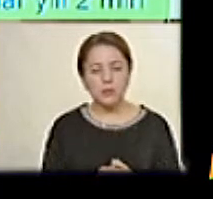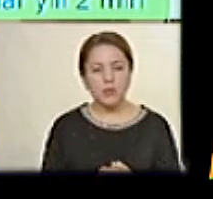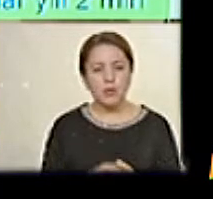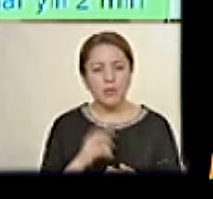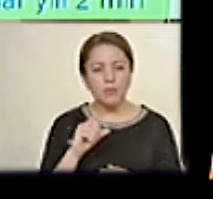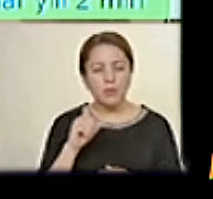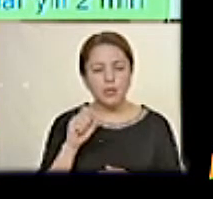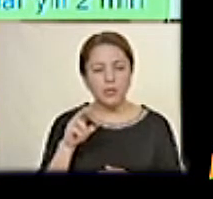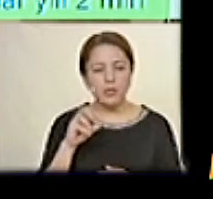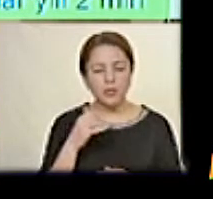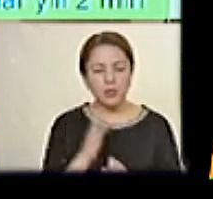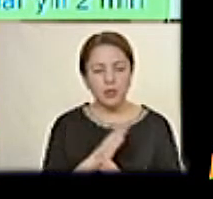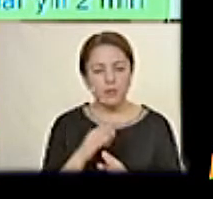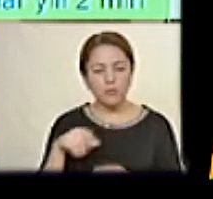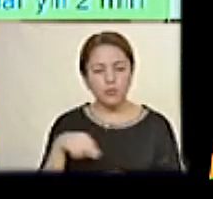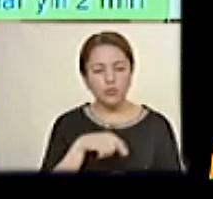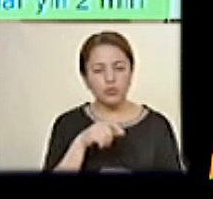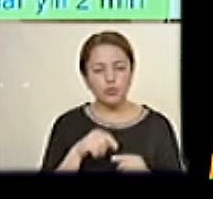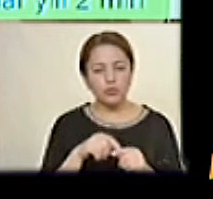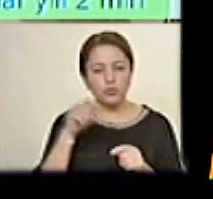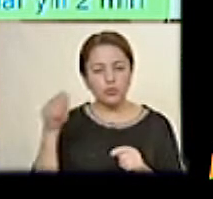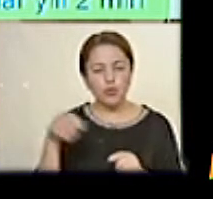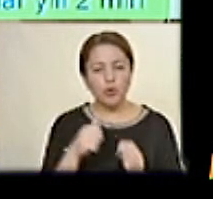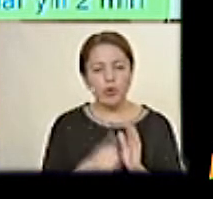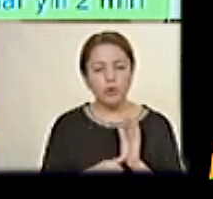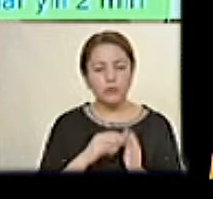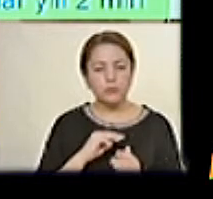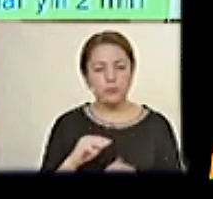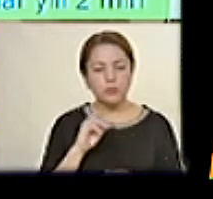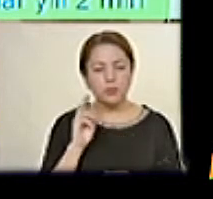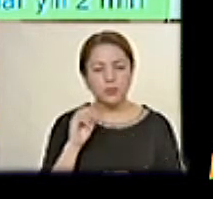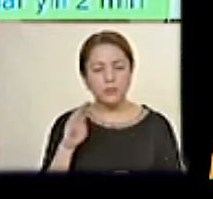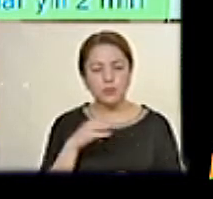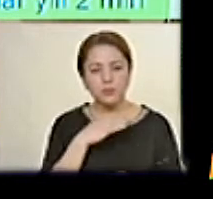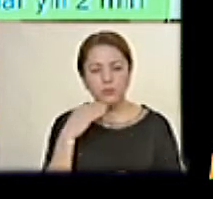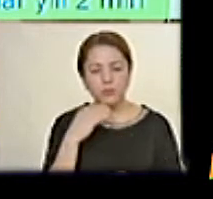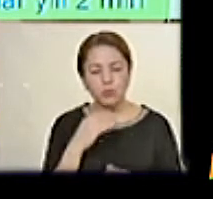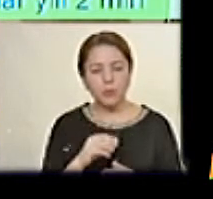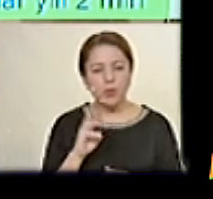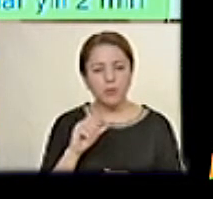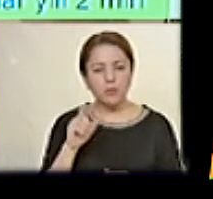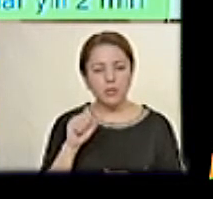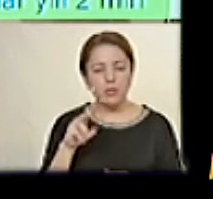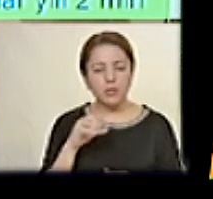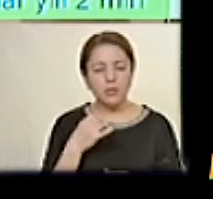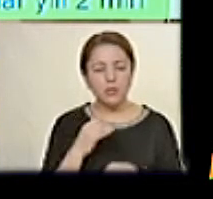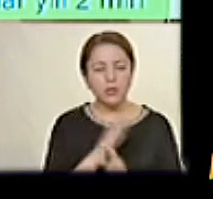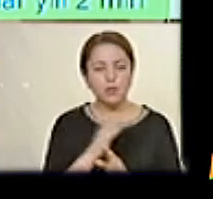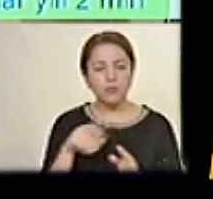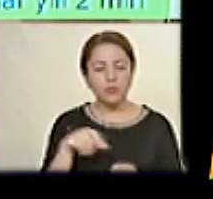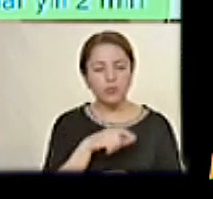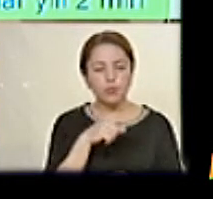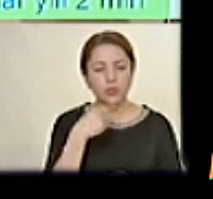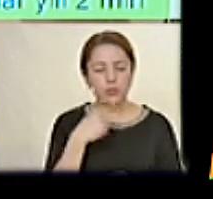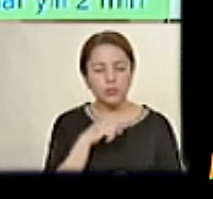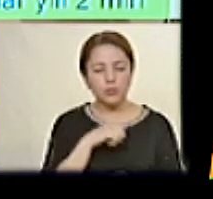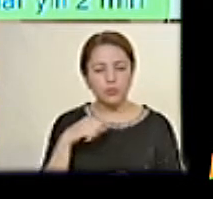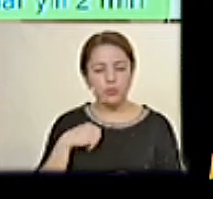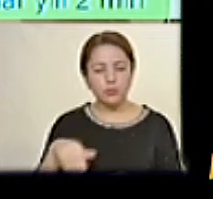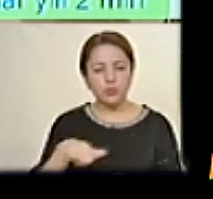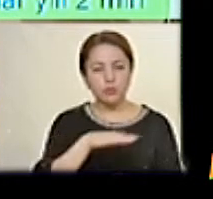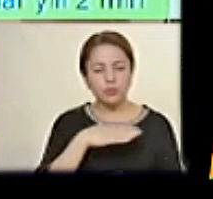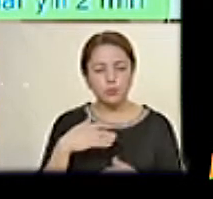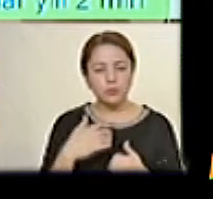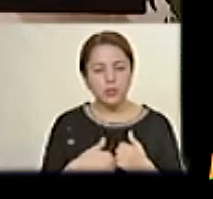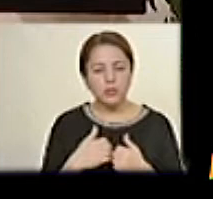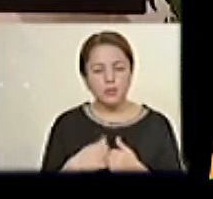Mahalliy havo yo'llarining uzunligi esa 60 ming kilometrdan ortadi. Ya'ni mahalliy havo yo'llari deganda aynan o'sha o'zimizning mamlakatimiz